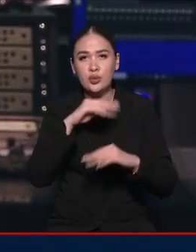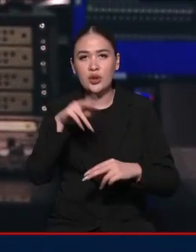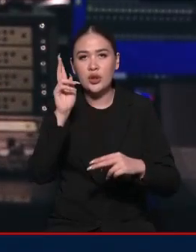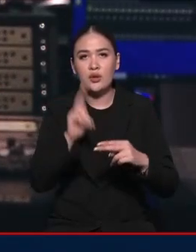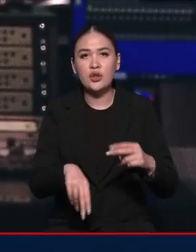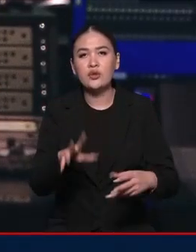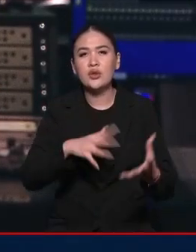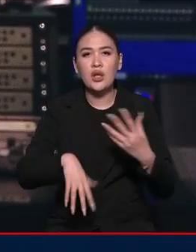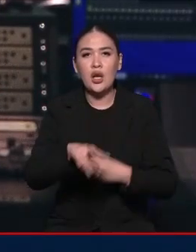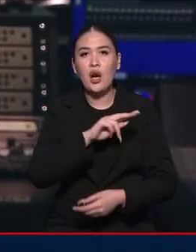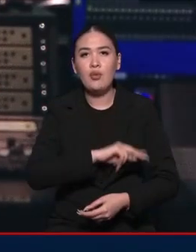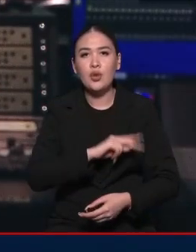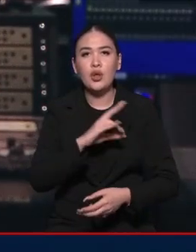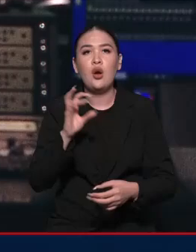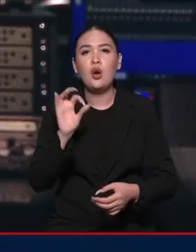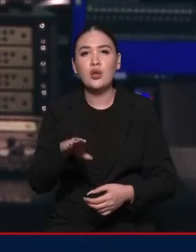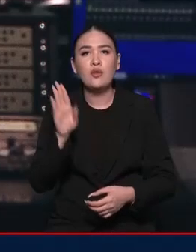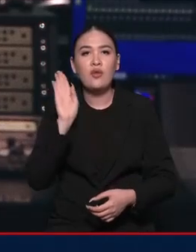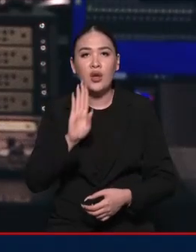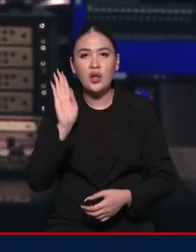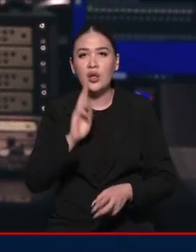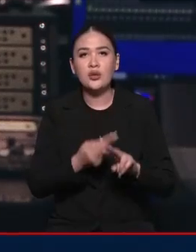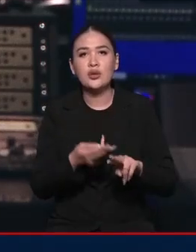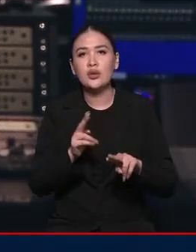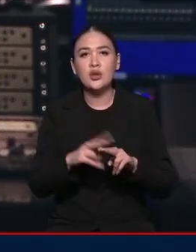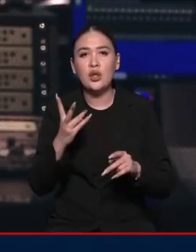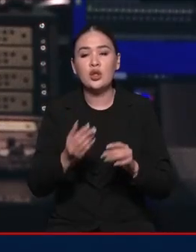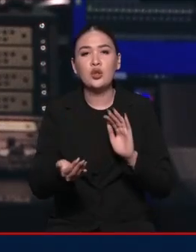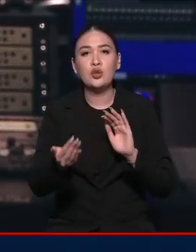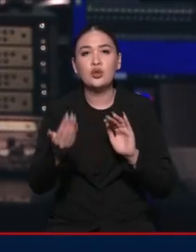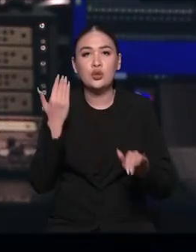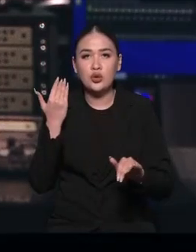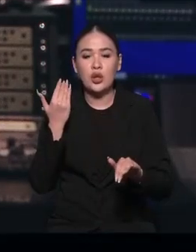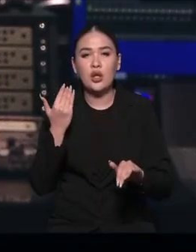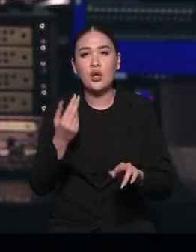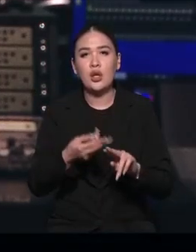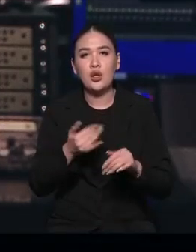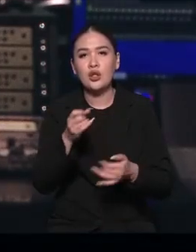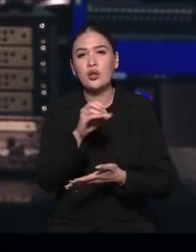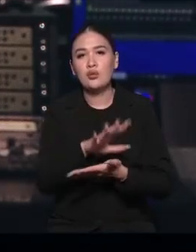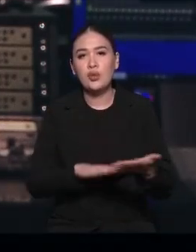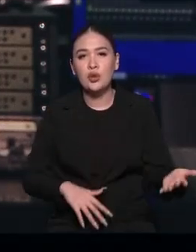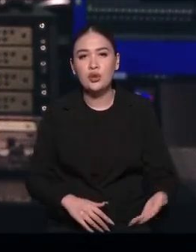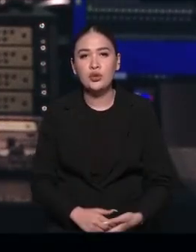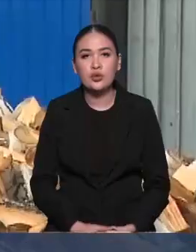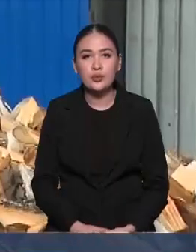все работы в пострадавших от большой воды районах должны до наступления холодов. Шудин Саидов продолжит тему.